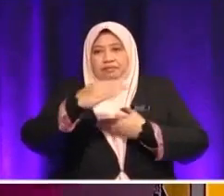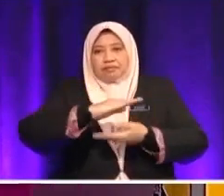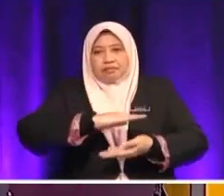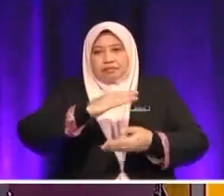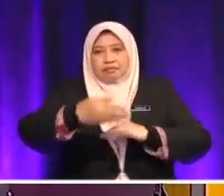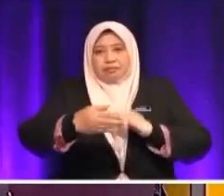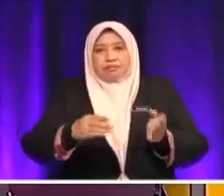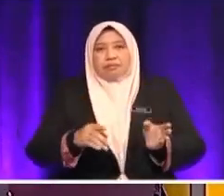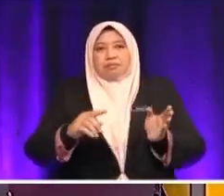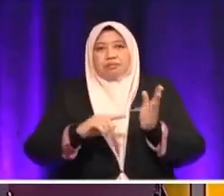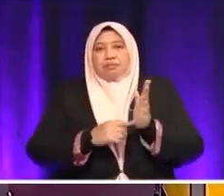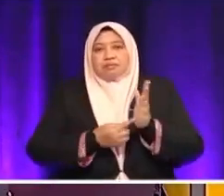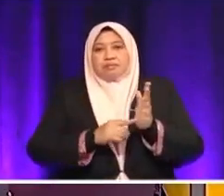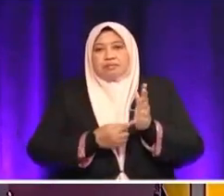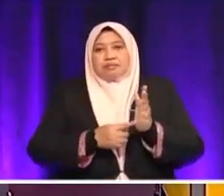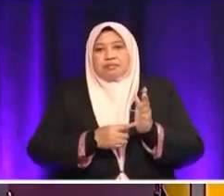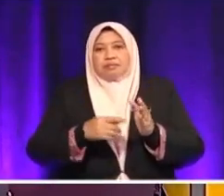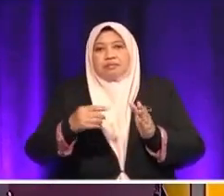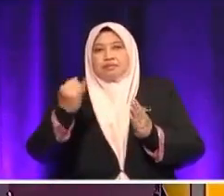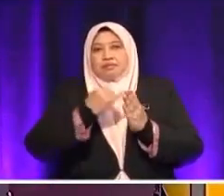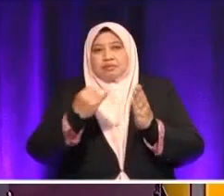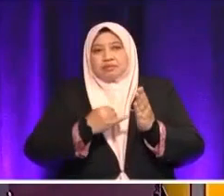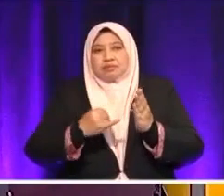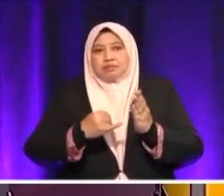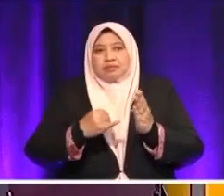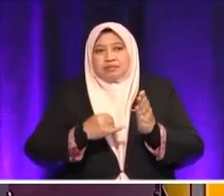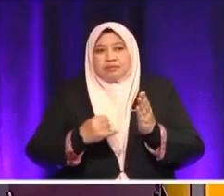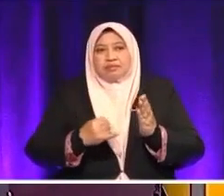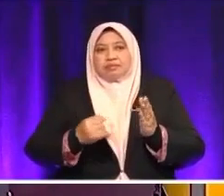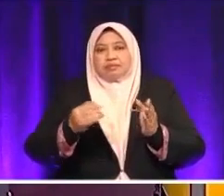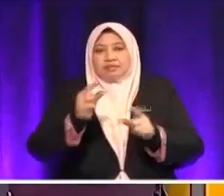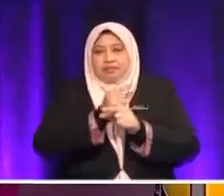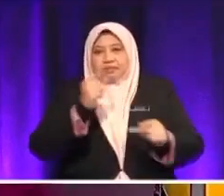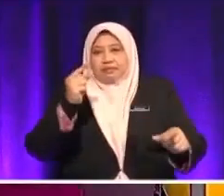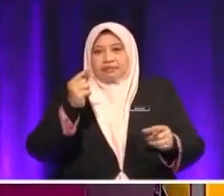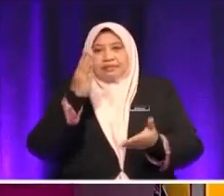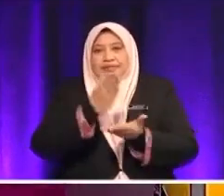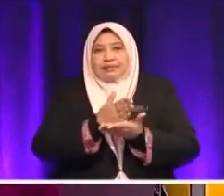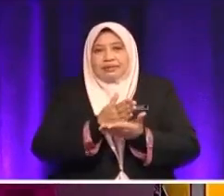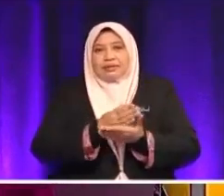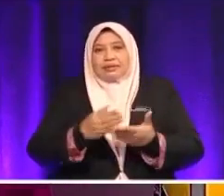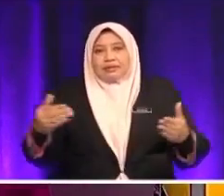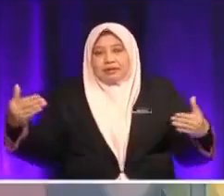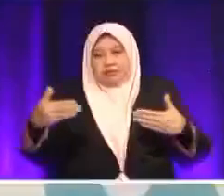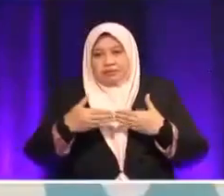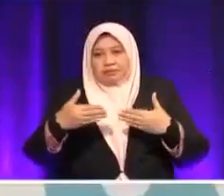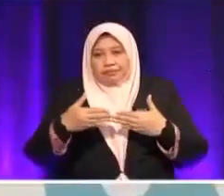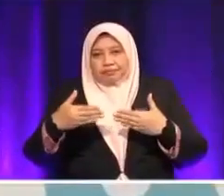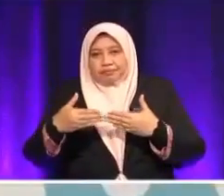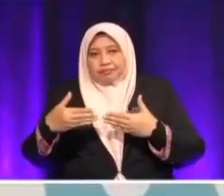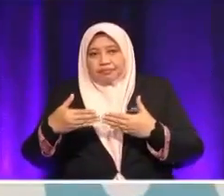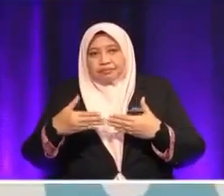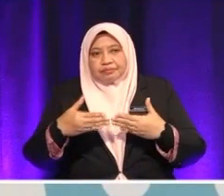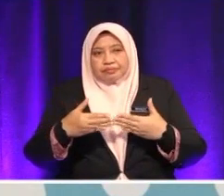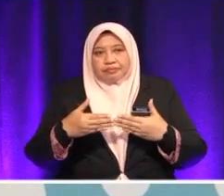Di tengah ini dulu sebenarnya kita bina ini dulu Lepas itu baru kita Sambungkan ke semua titik tersebut dan jadi di